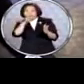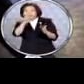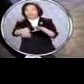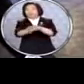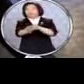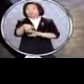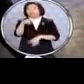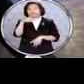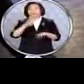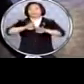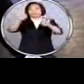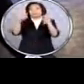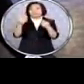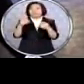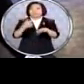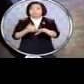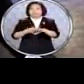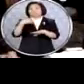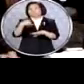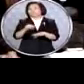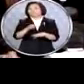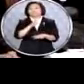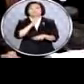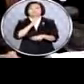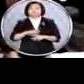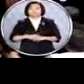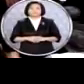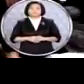任何的进步，而且效能一直在受质疑。